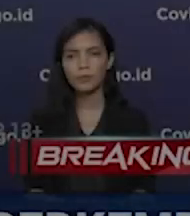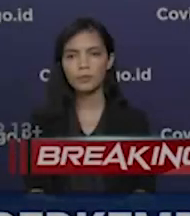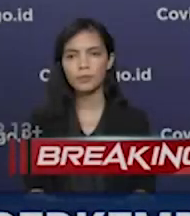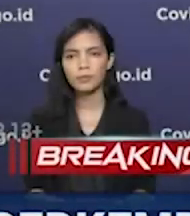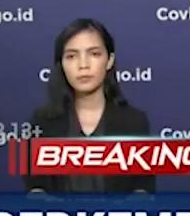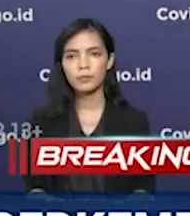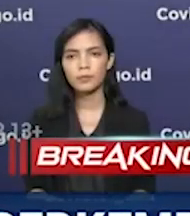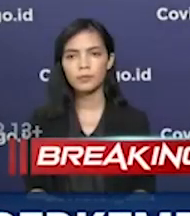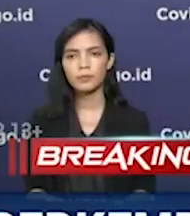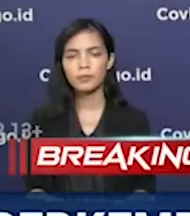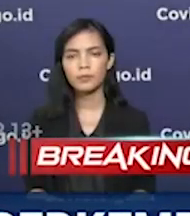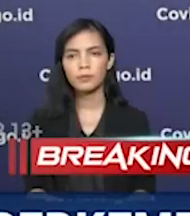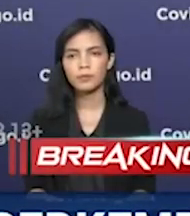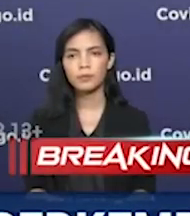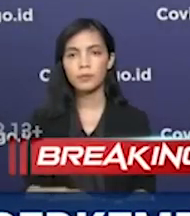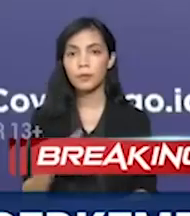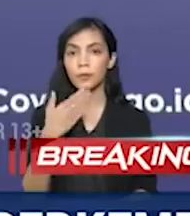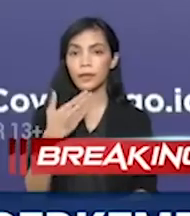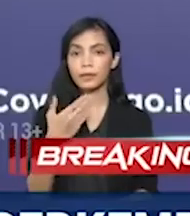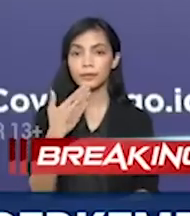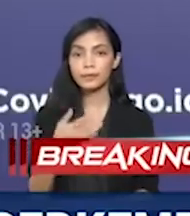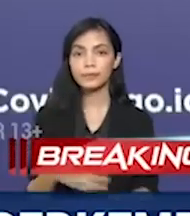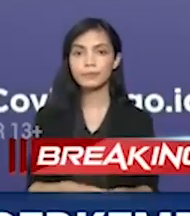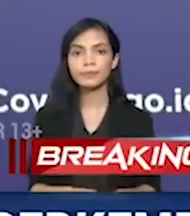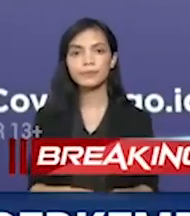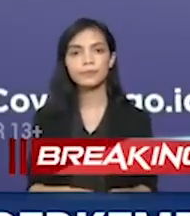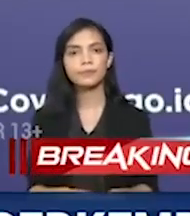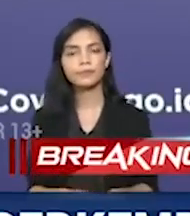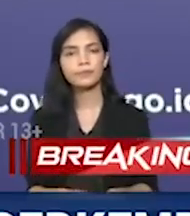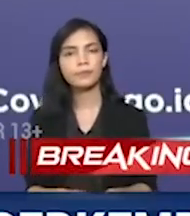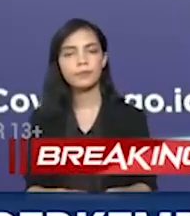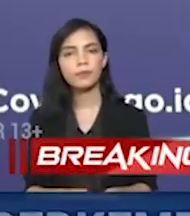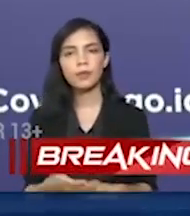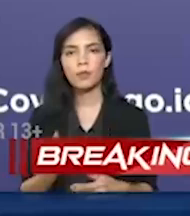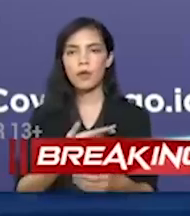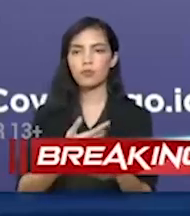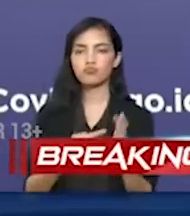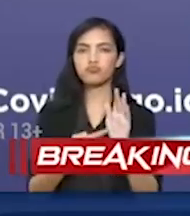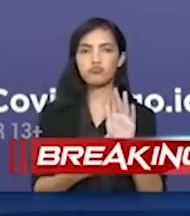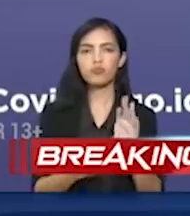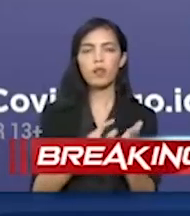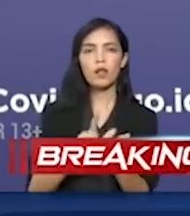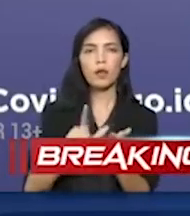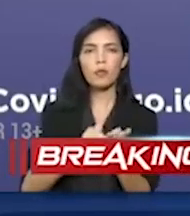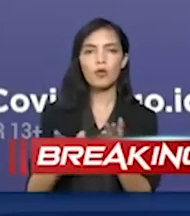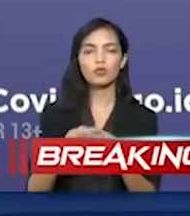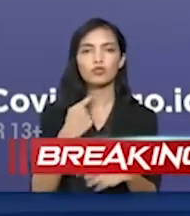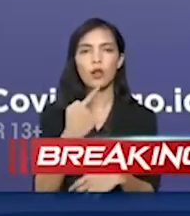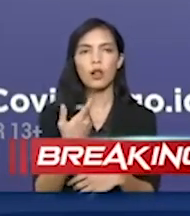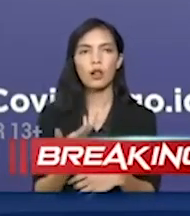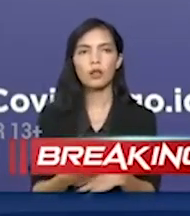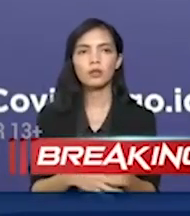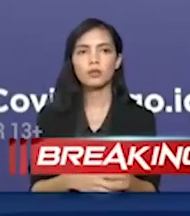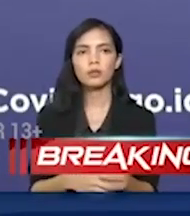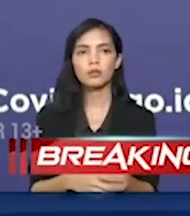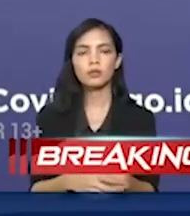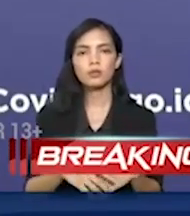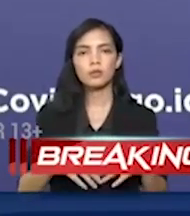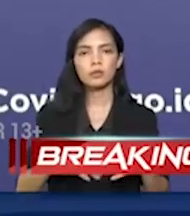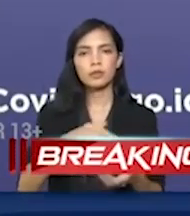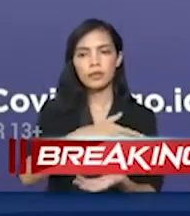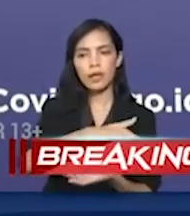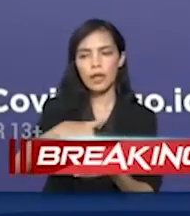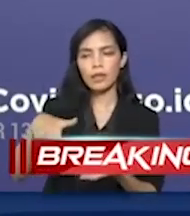Hai crazydoge Raisa Sudah suara berikutnya akan kami laporkan tentang beberapa hal terkait dengan kinerja